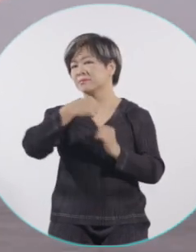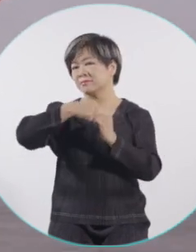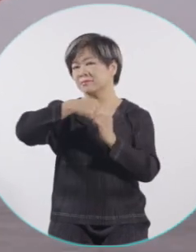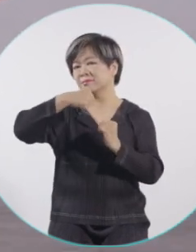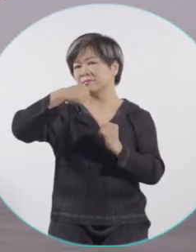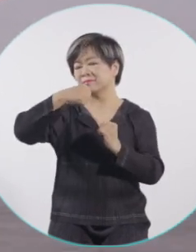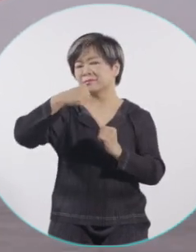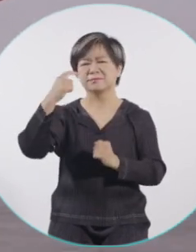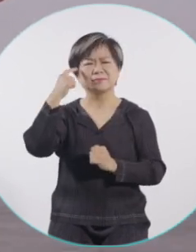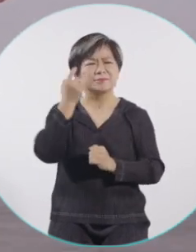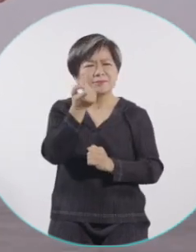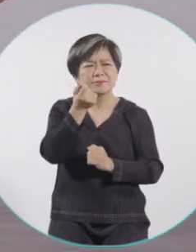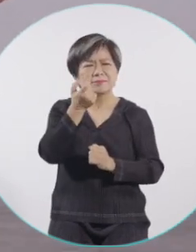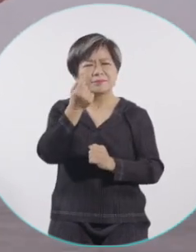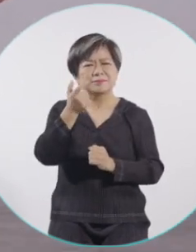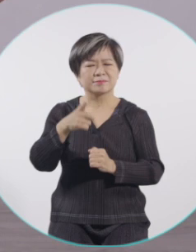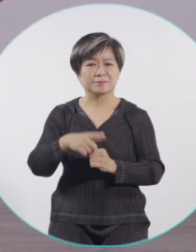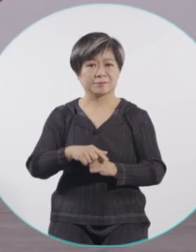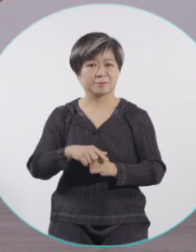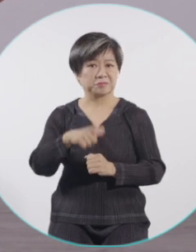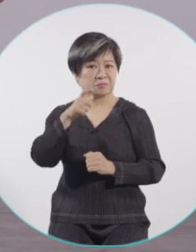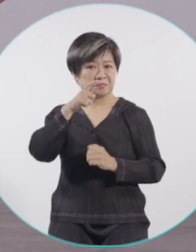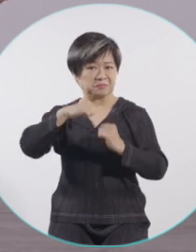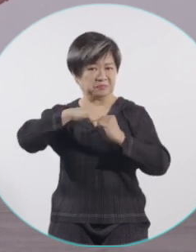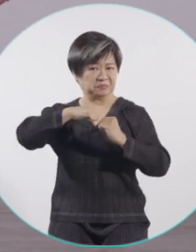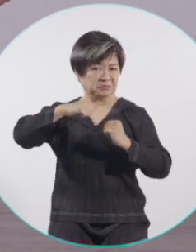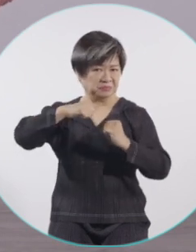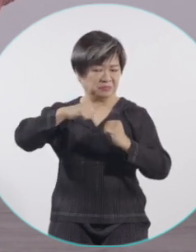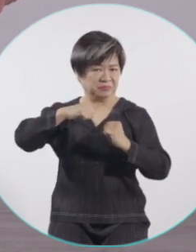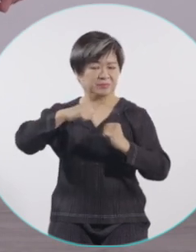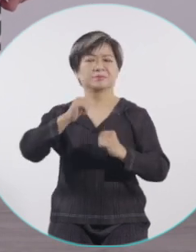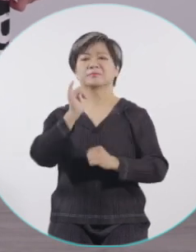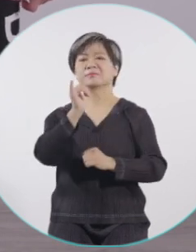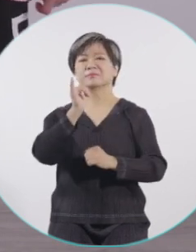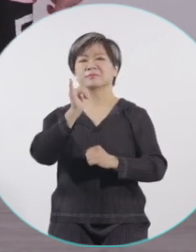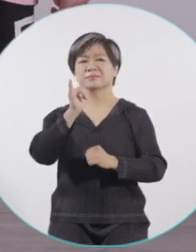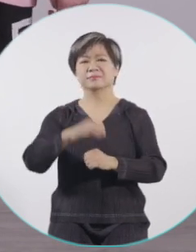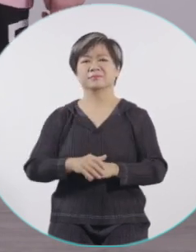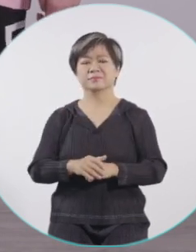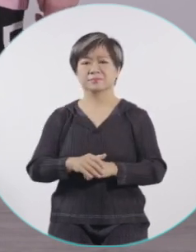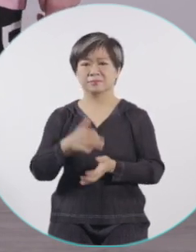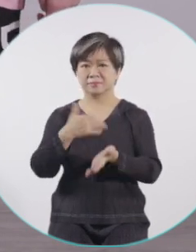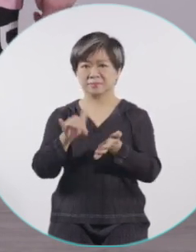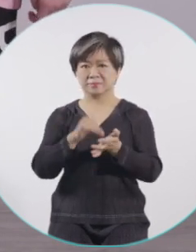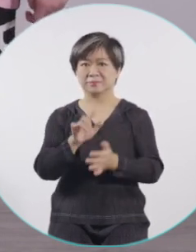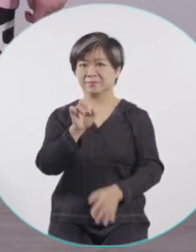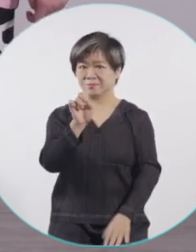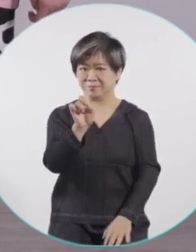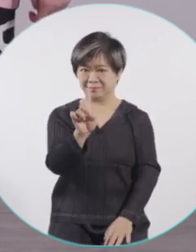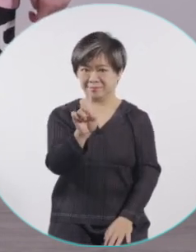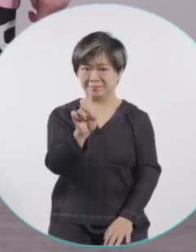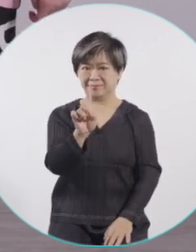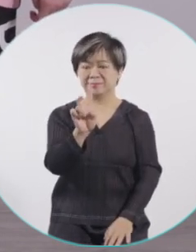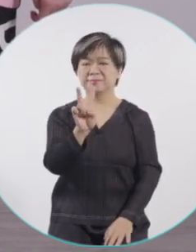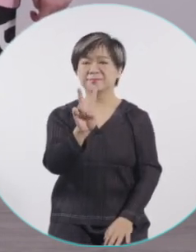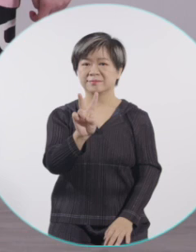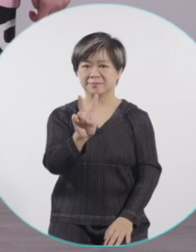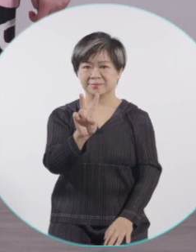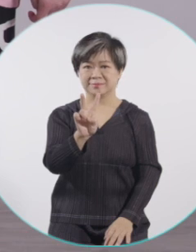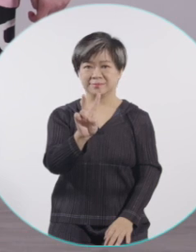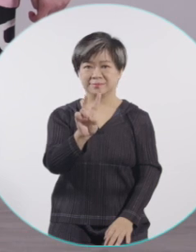会感觉到稍微有一点点紧紧的。好，那现在呢，我们从一数到十，一、